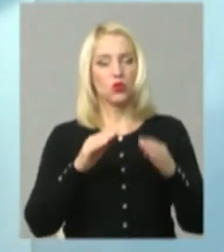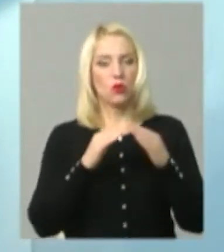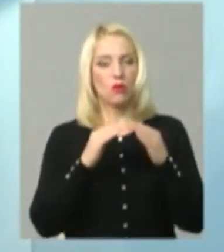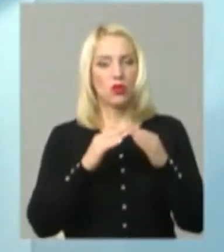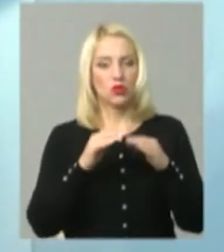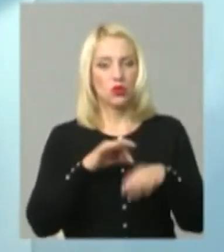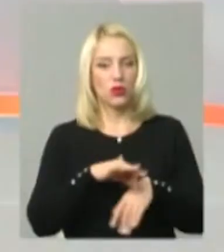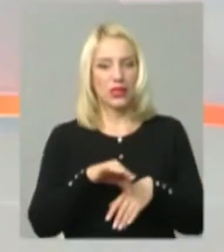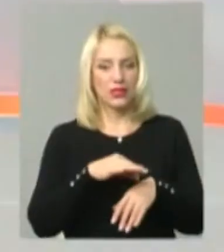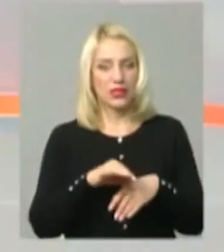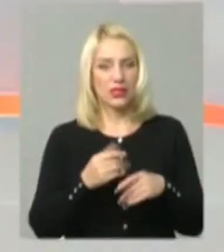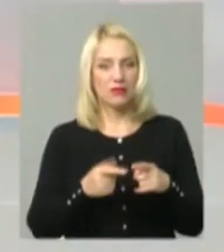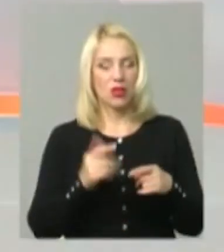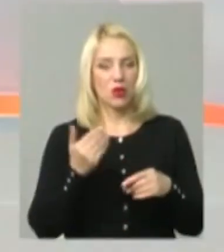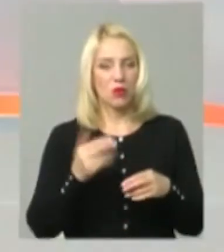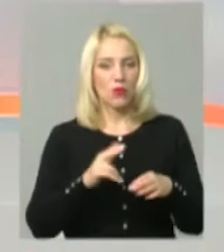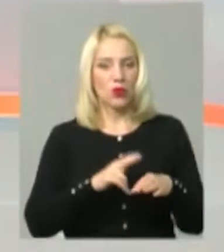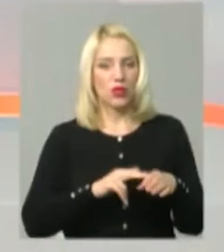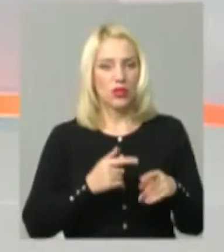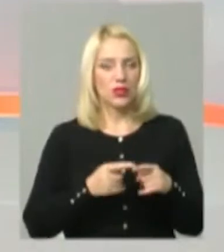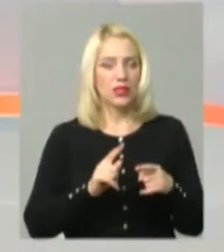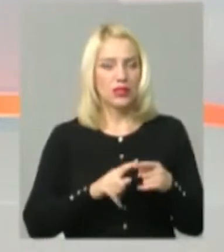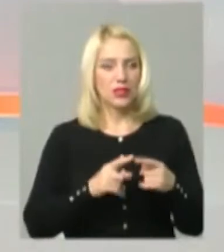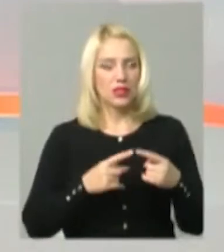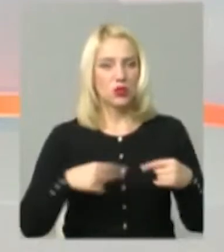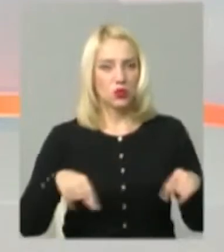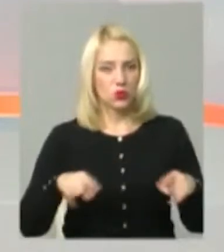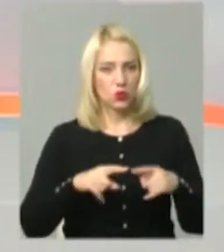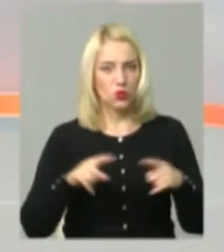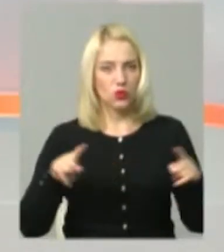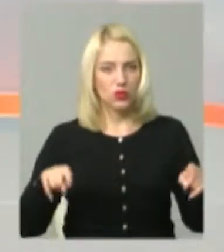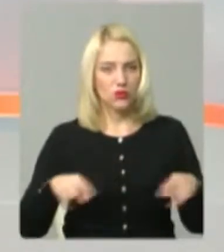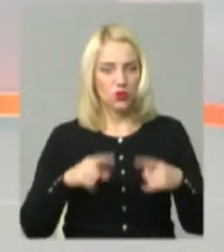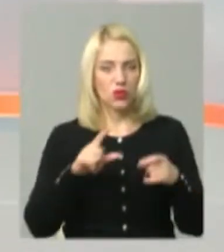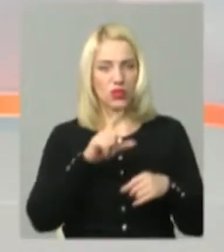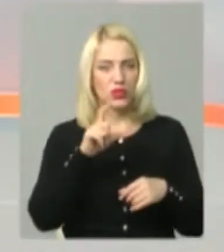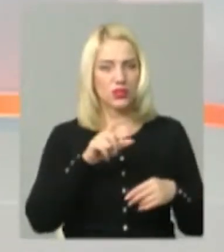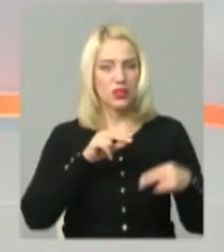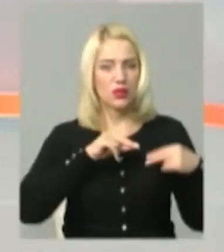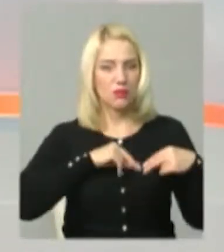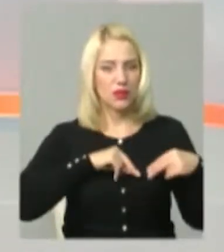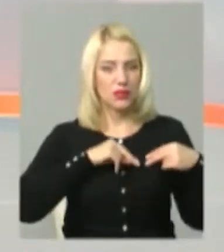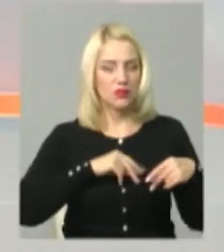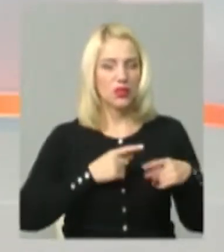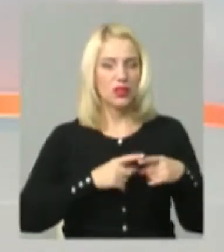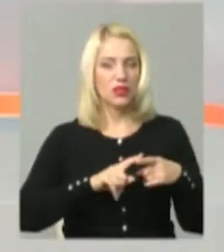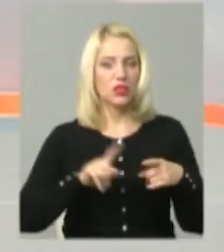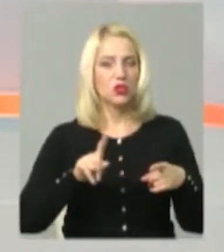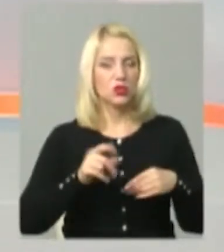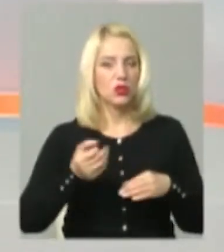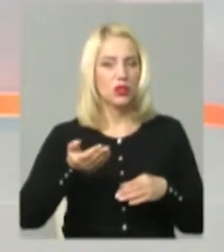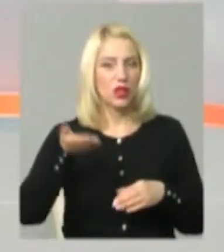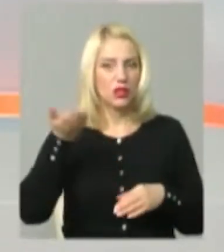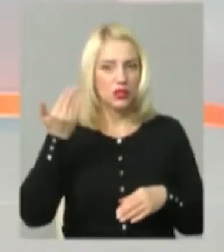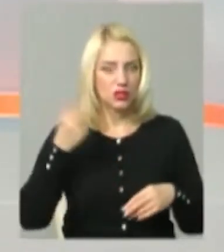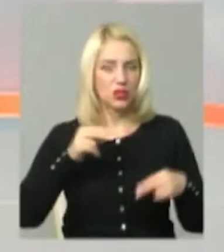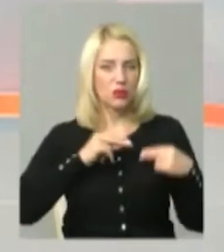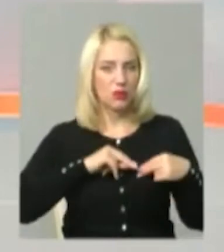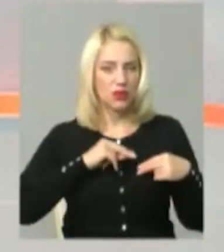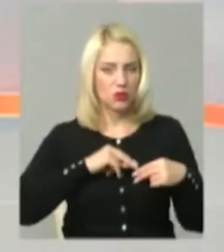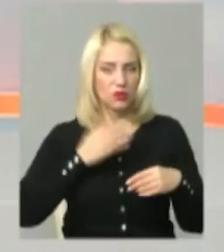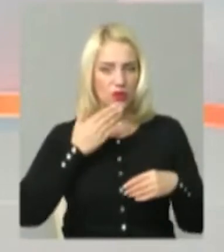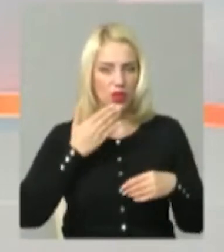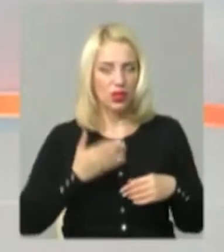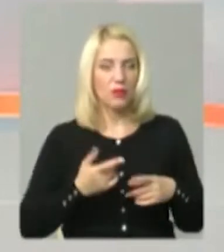поліція – це ці структури або ці підрозділи створені із працівників тих, які раніше працювали в органах поліції? Так, шляхом